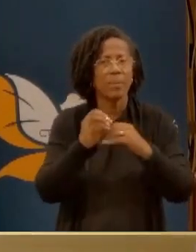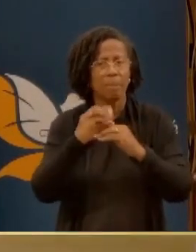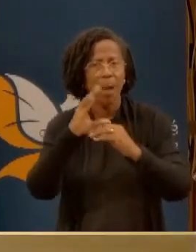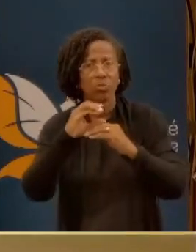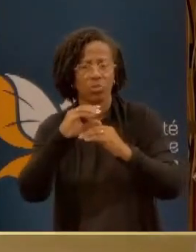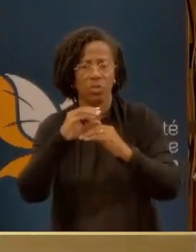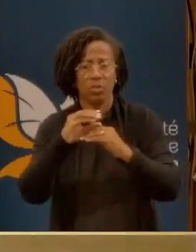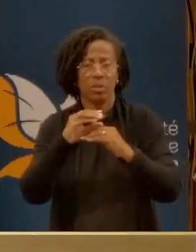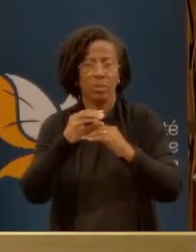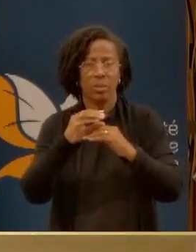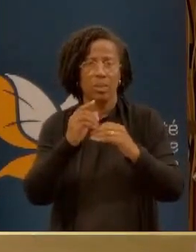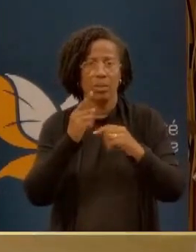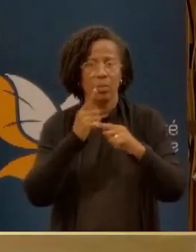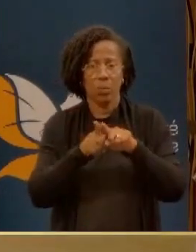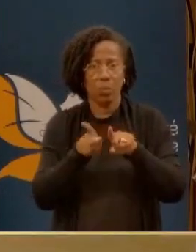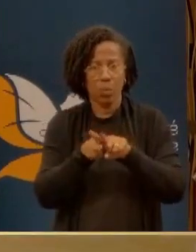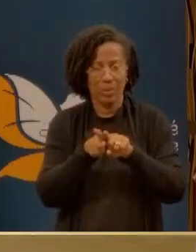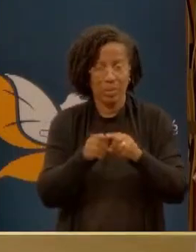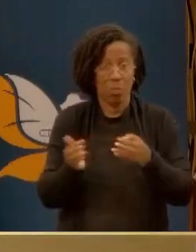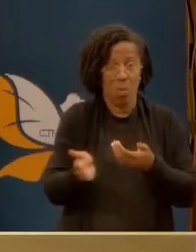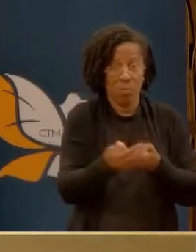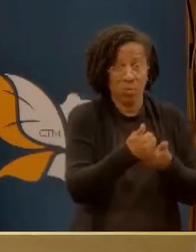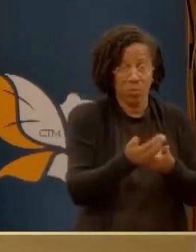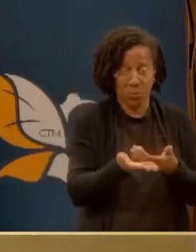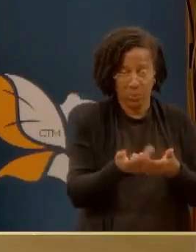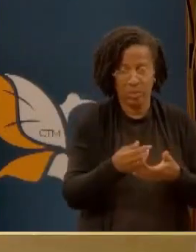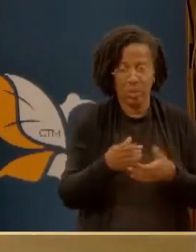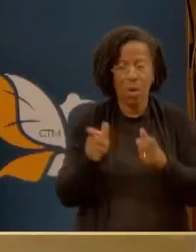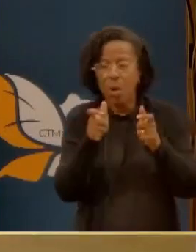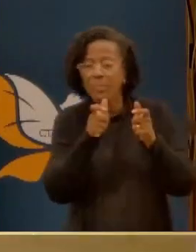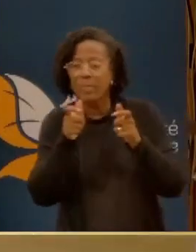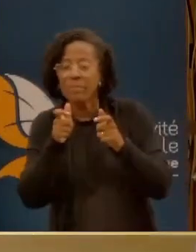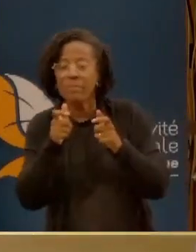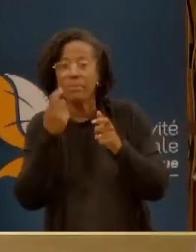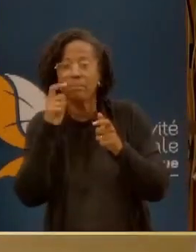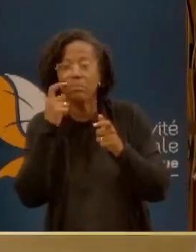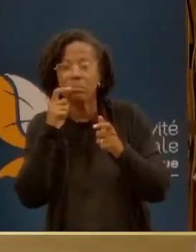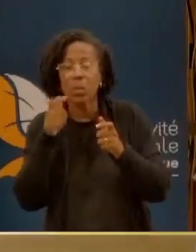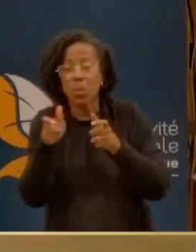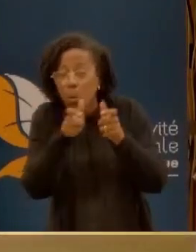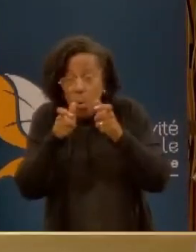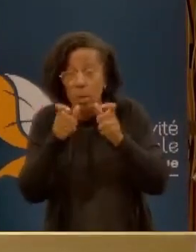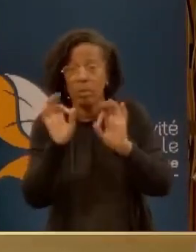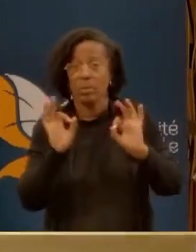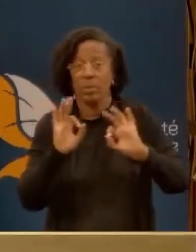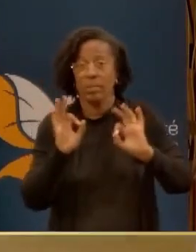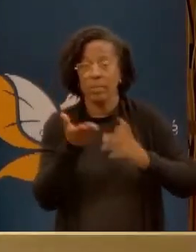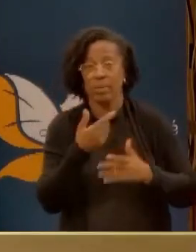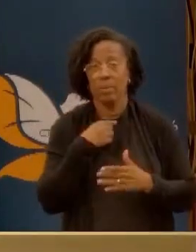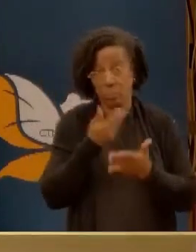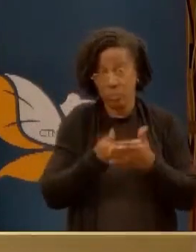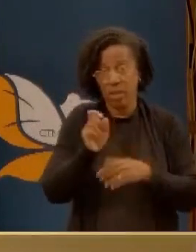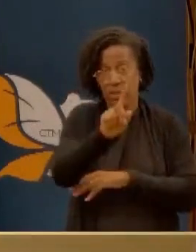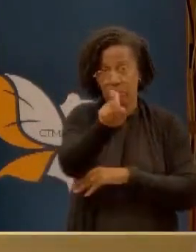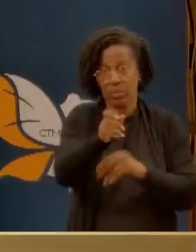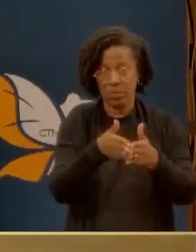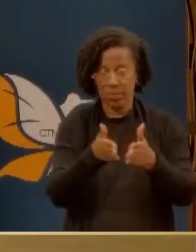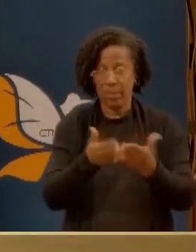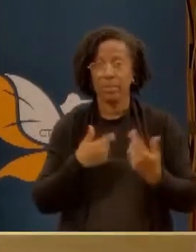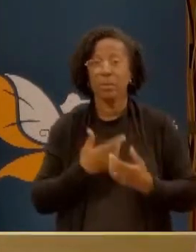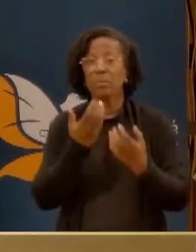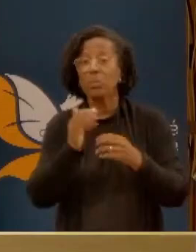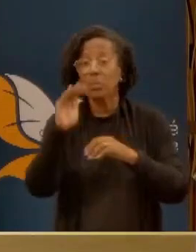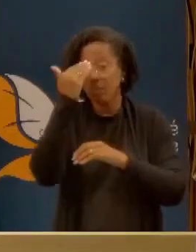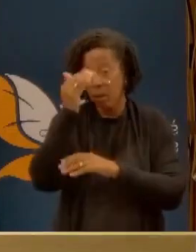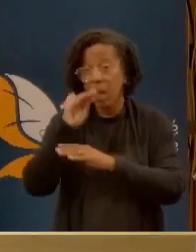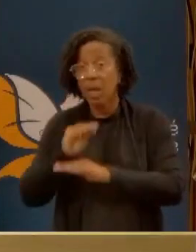et des revenus. Il observe, mais il ne contrôle pas, il observe. Alors, c'est pourquoi je pose la question, quelle